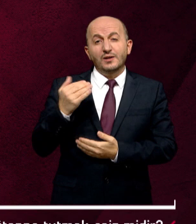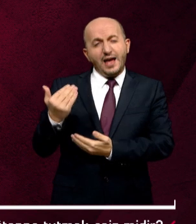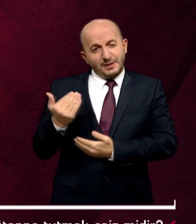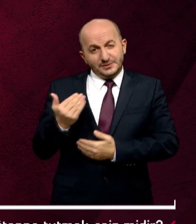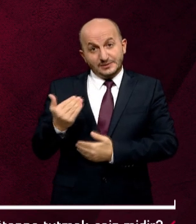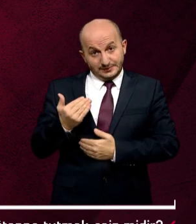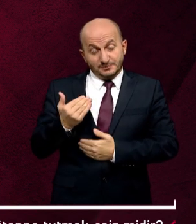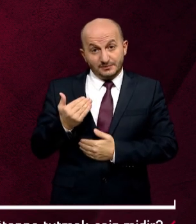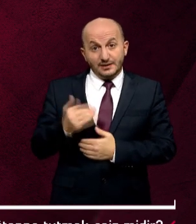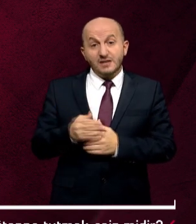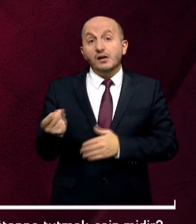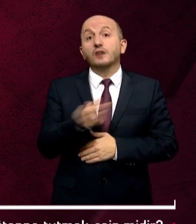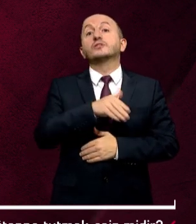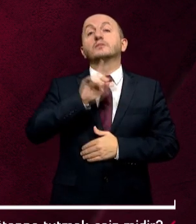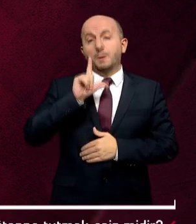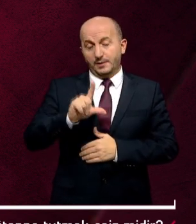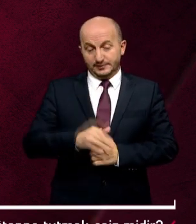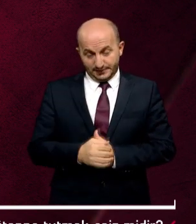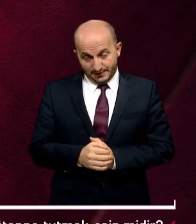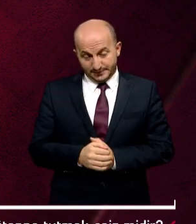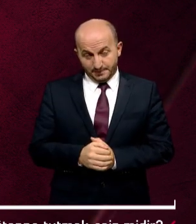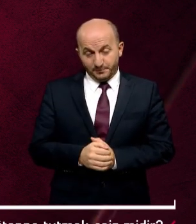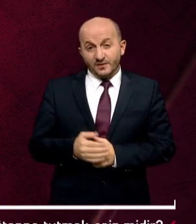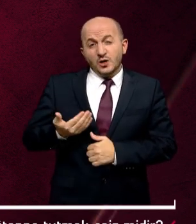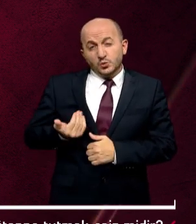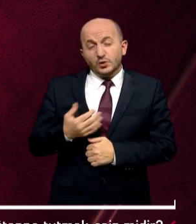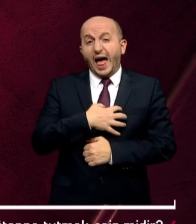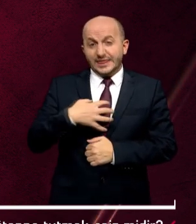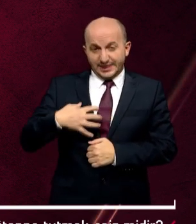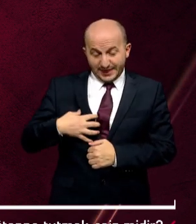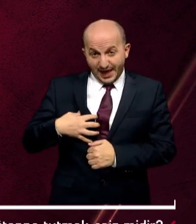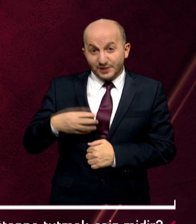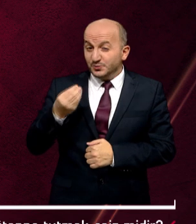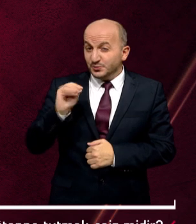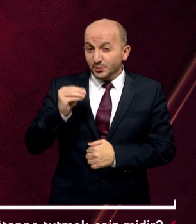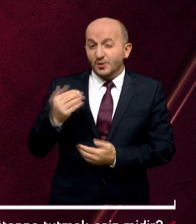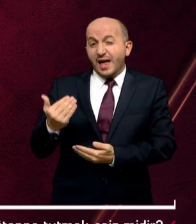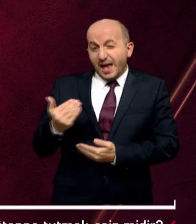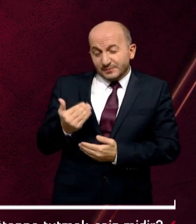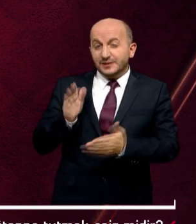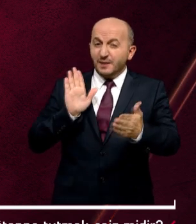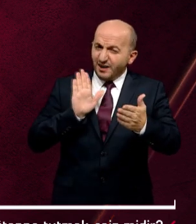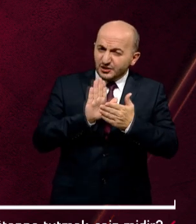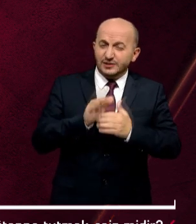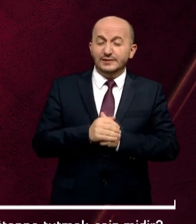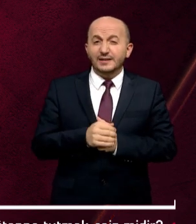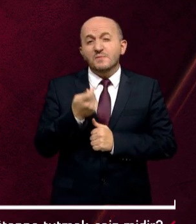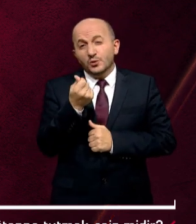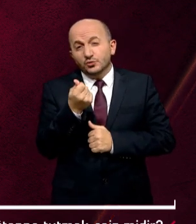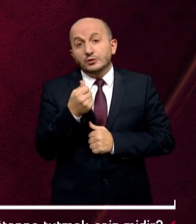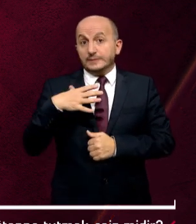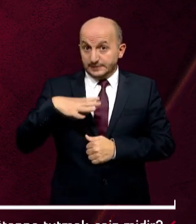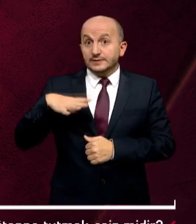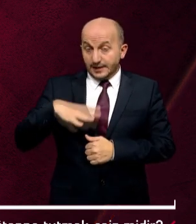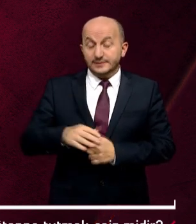çocuklarını emzirmekten kaçınmamalıdırlar. Süt anne çocuğu emzirme karşılığında bir